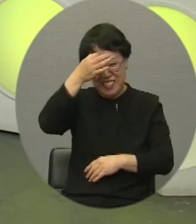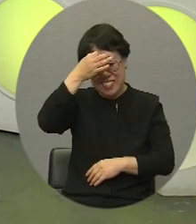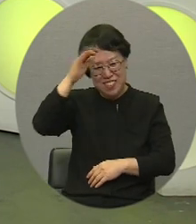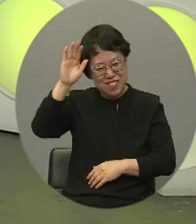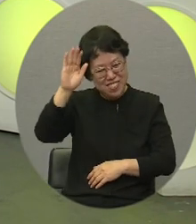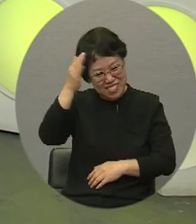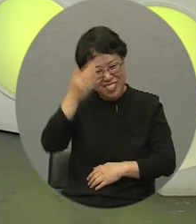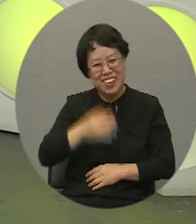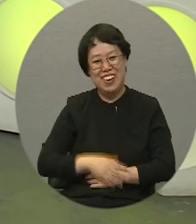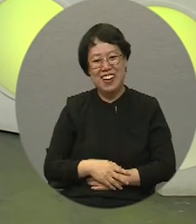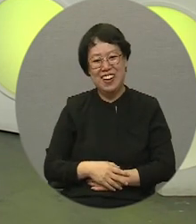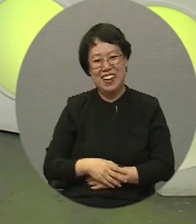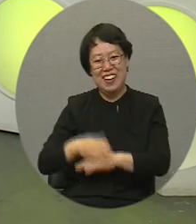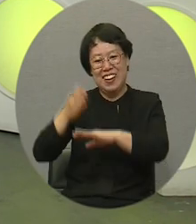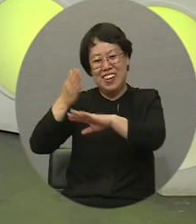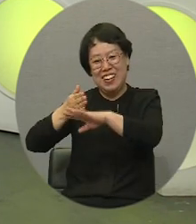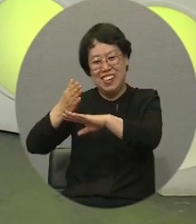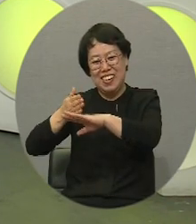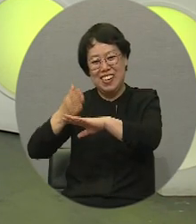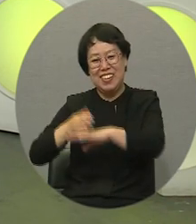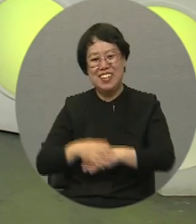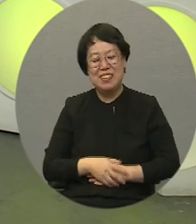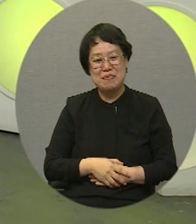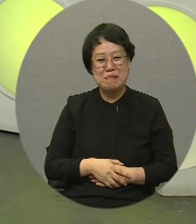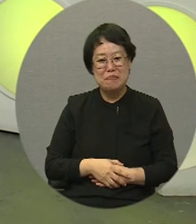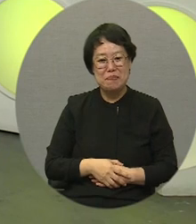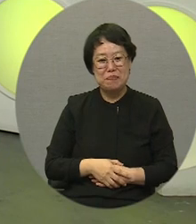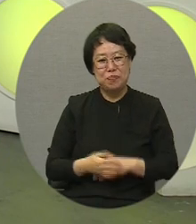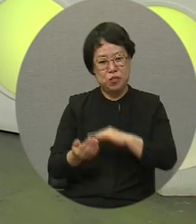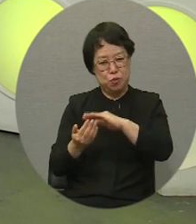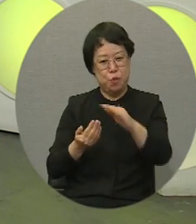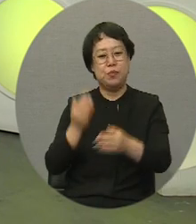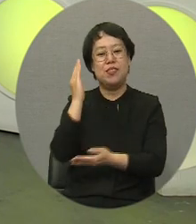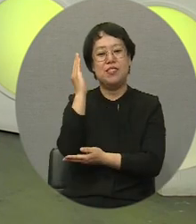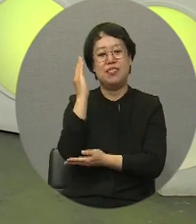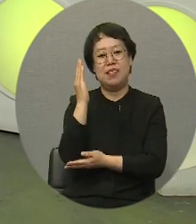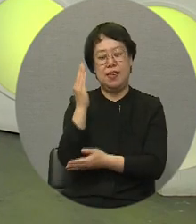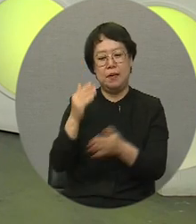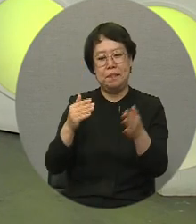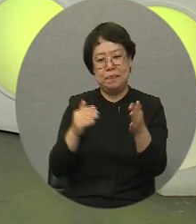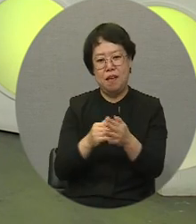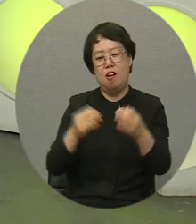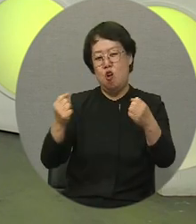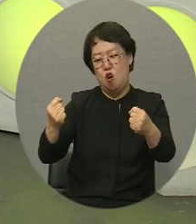그 이상섭님인가 그분 말씀하신 것처럼 건강을